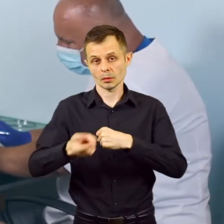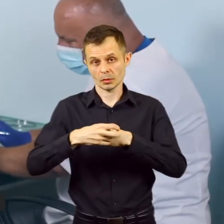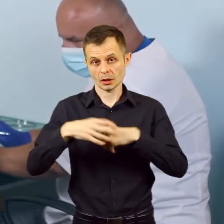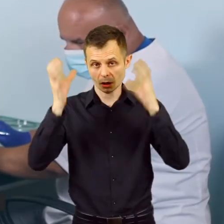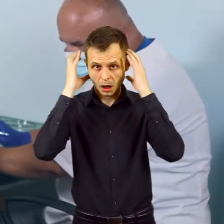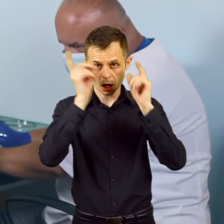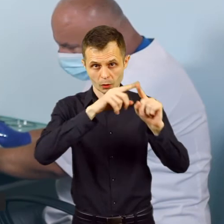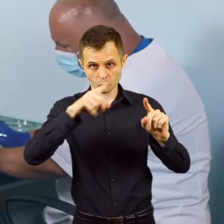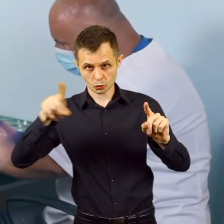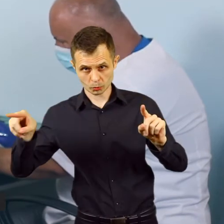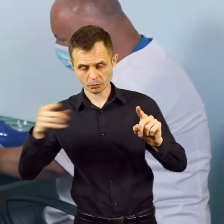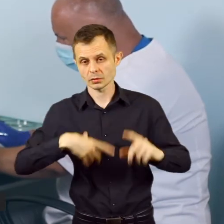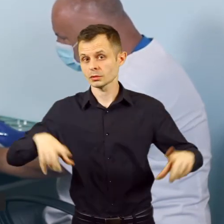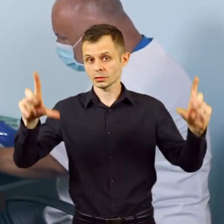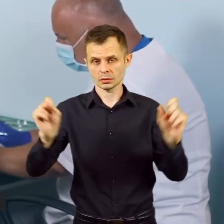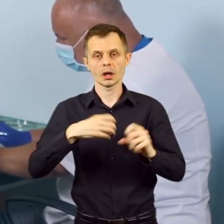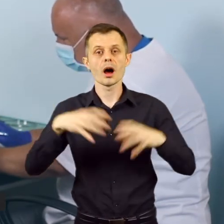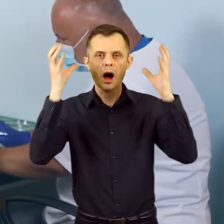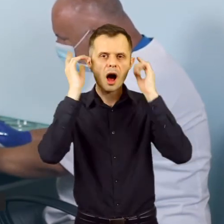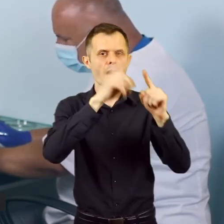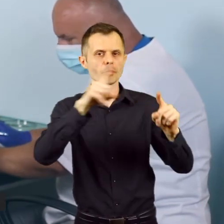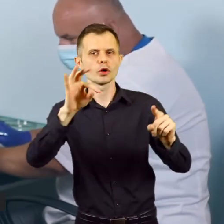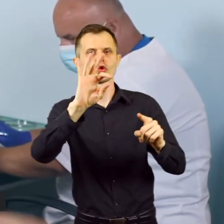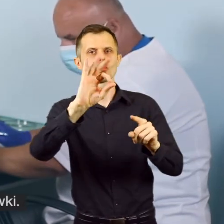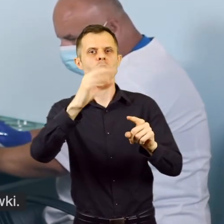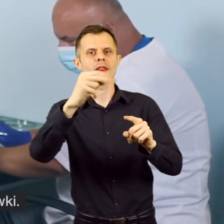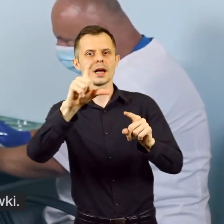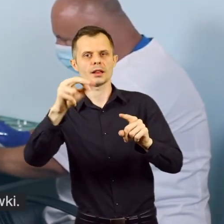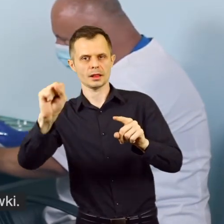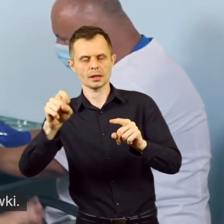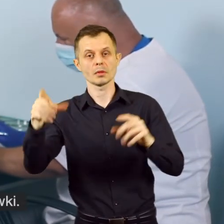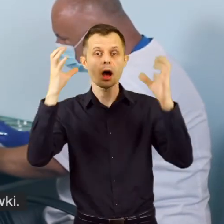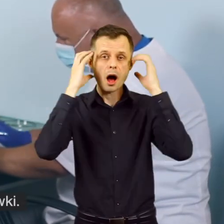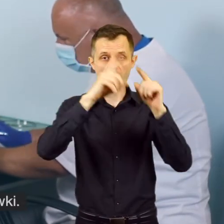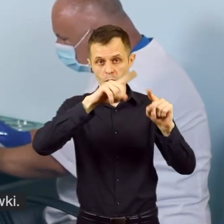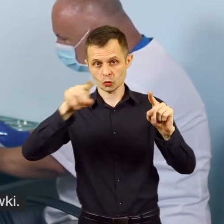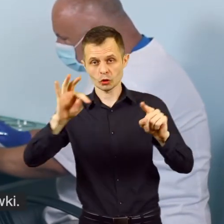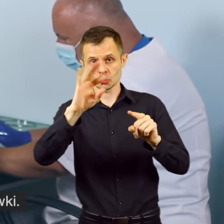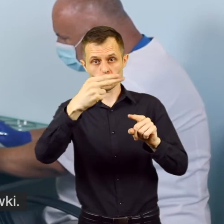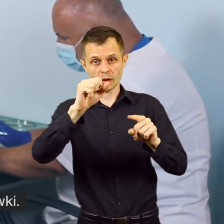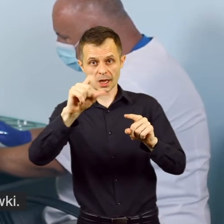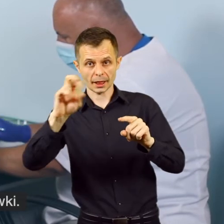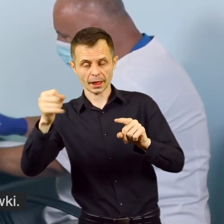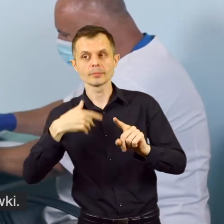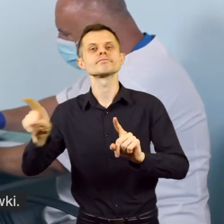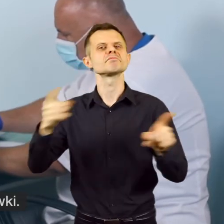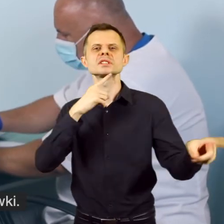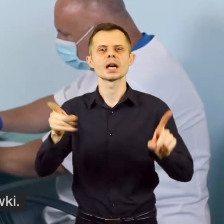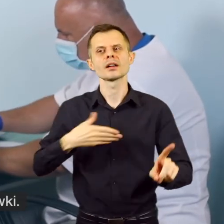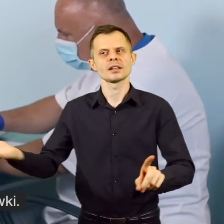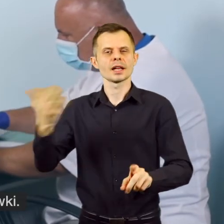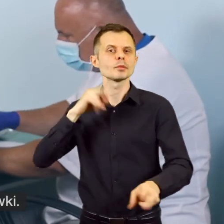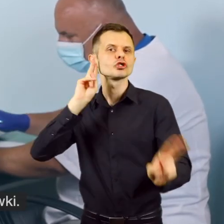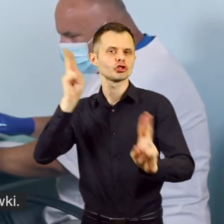Badanie audiometryczne słuchu rozpoczynamy od audiometrii tonalnej. Audiometria tonalna to znaczy, że podajemy tony